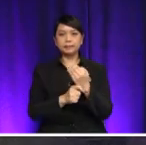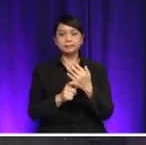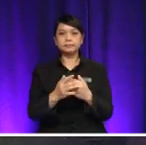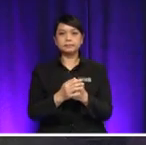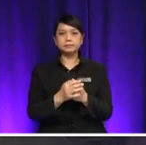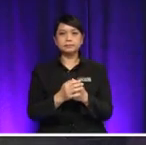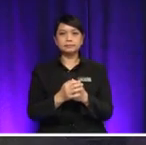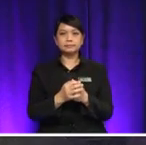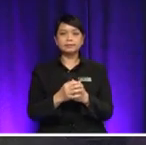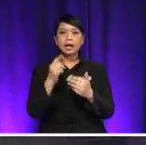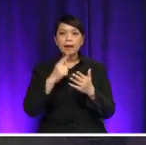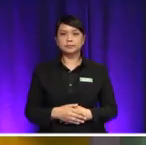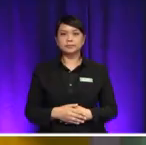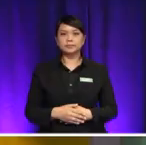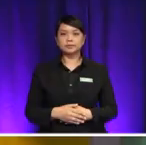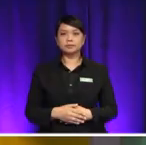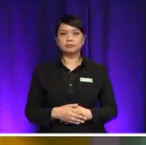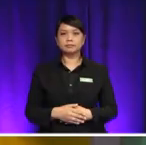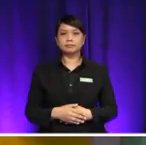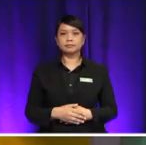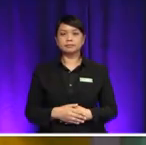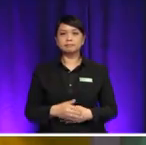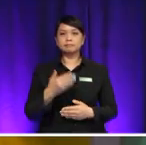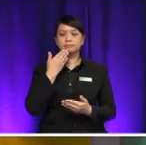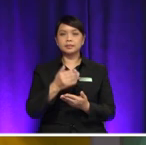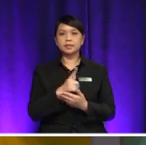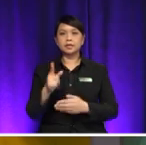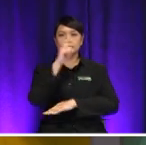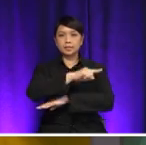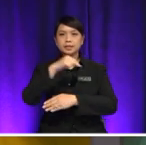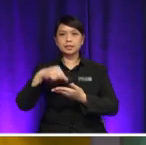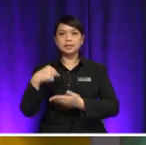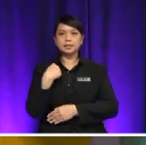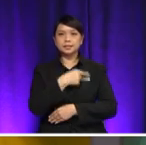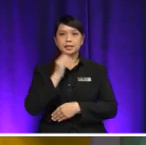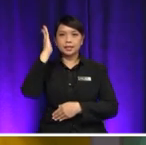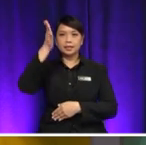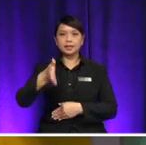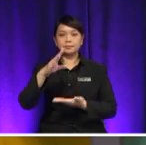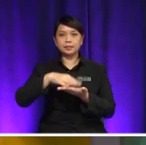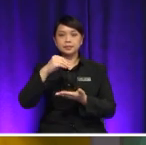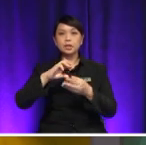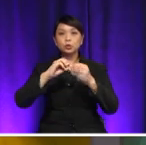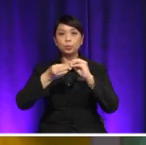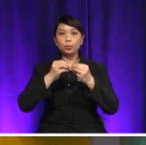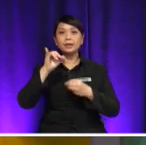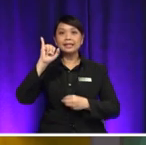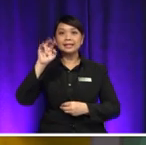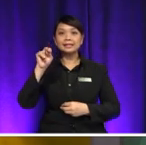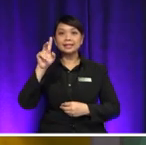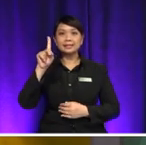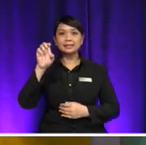permulaannya oke baiklah pada hari ini kita akan belajar tentang nombo index oke